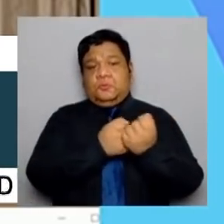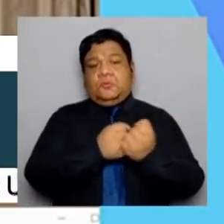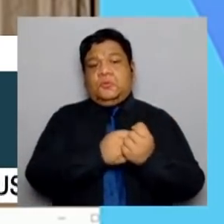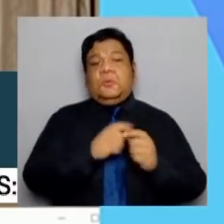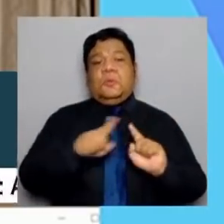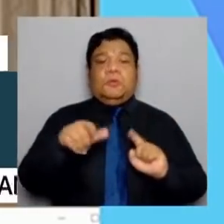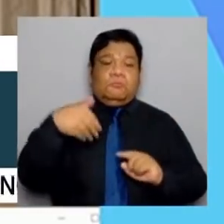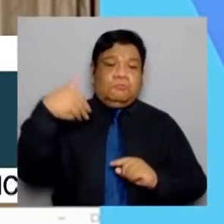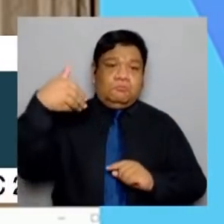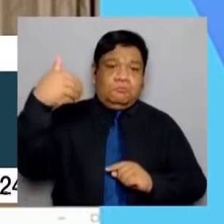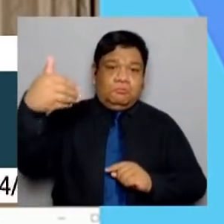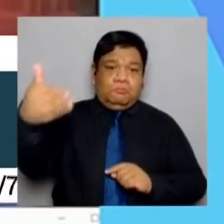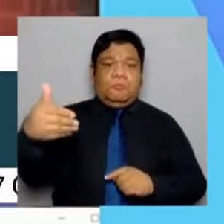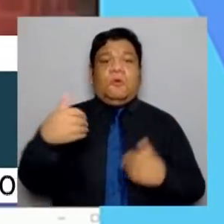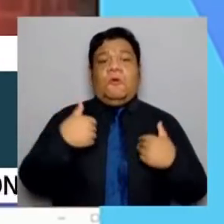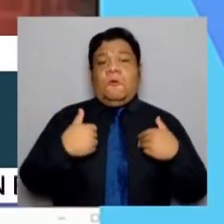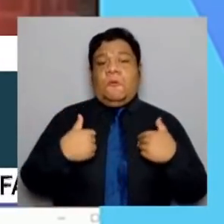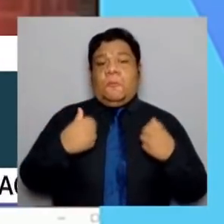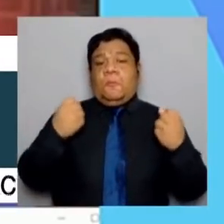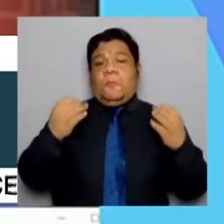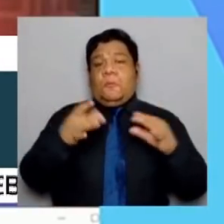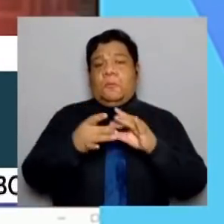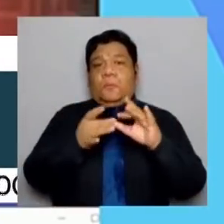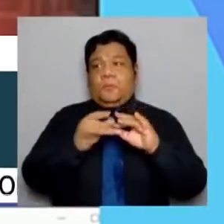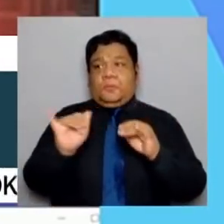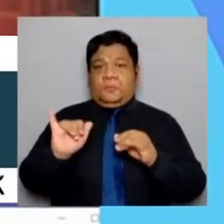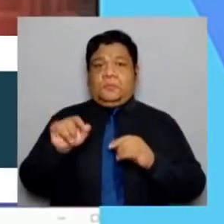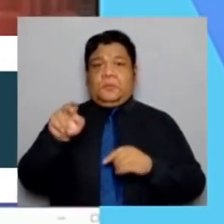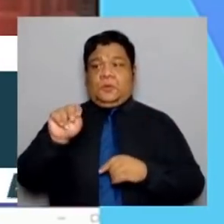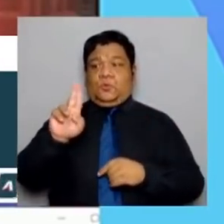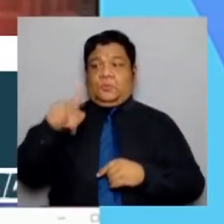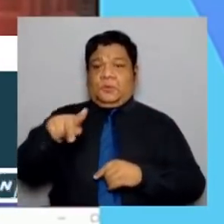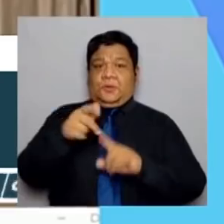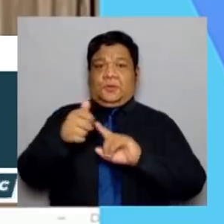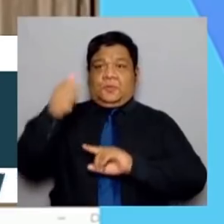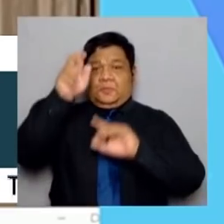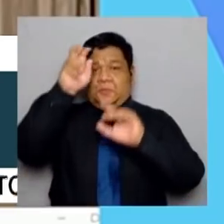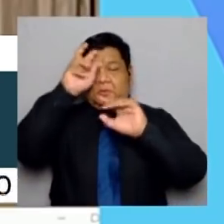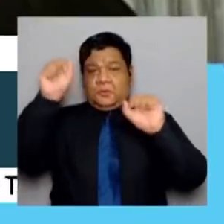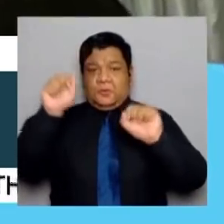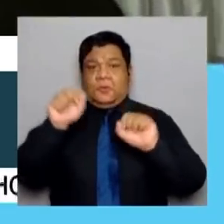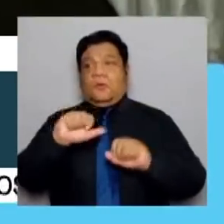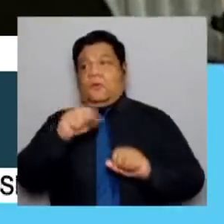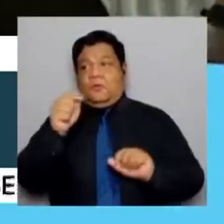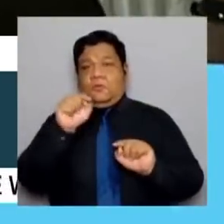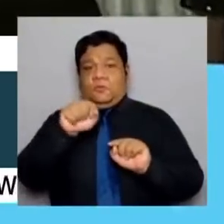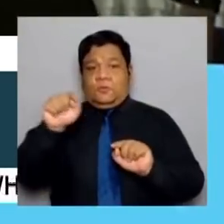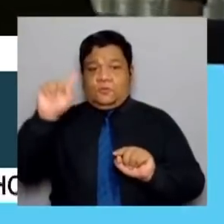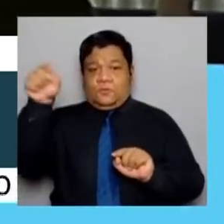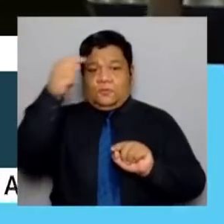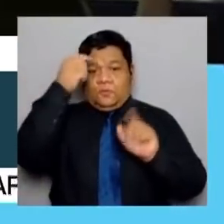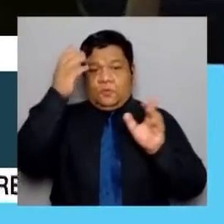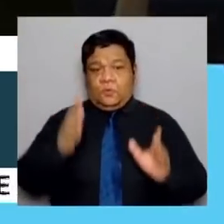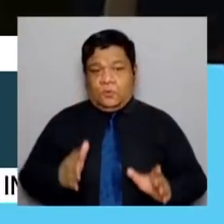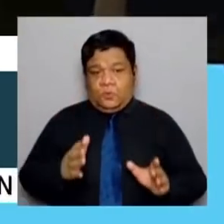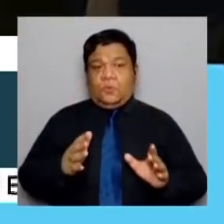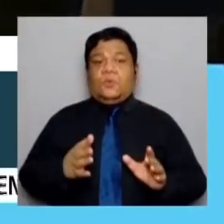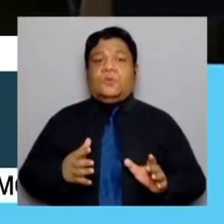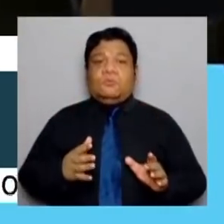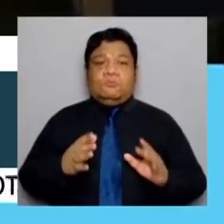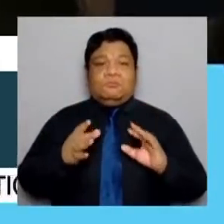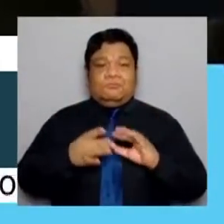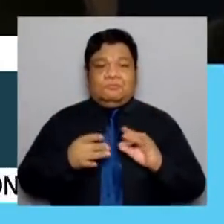ang daming mga mismong presidente ng NUP at iba pang mga gobernador, 'di ba? Na member ng